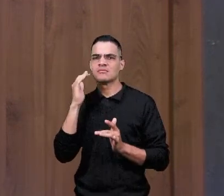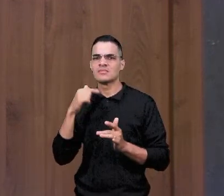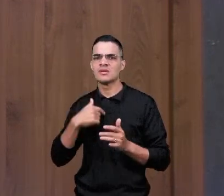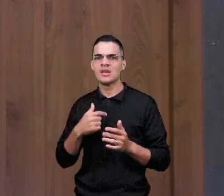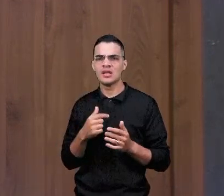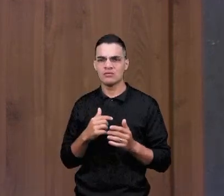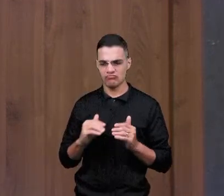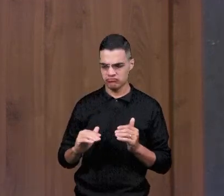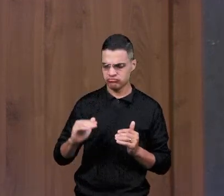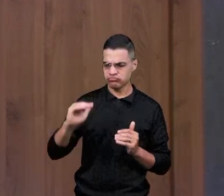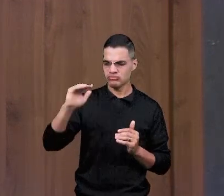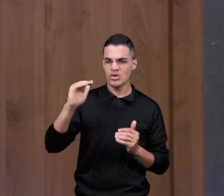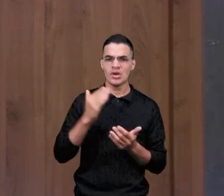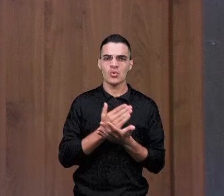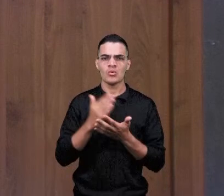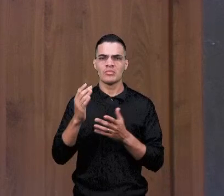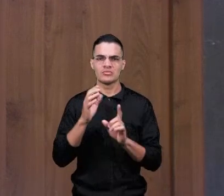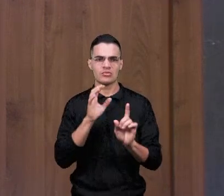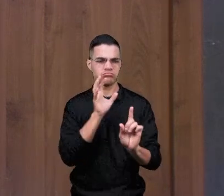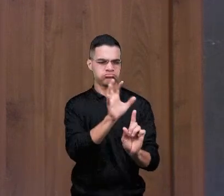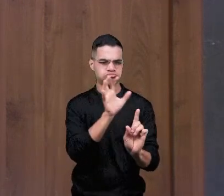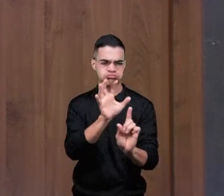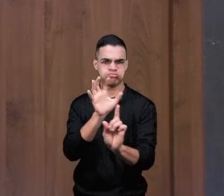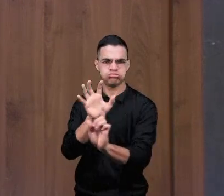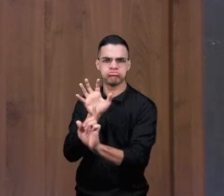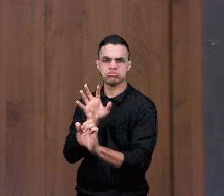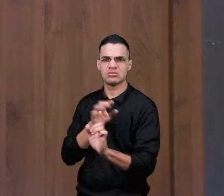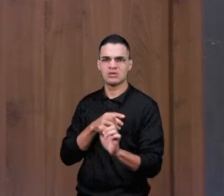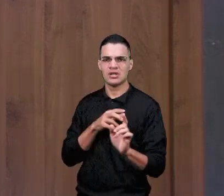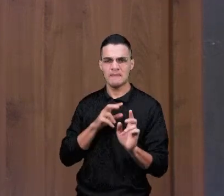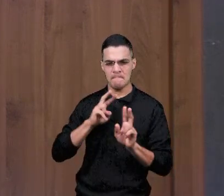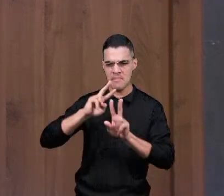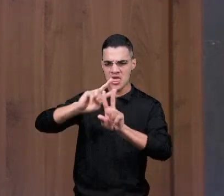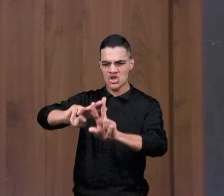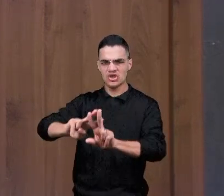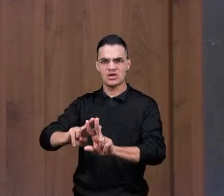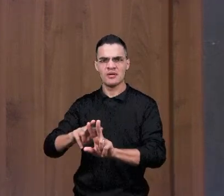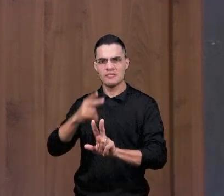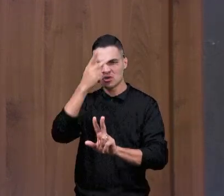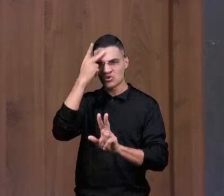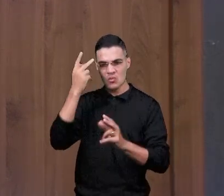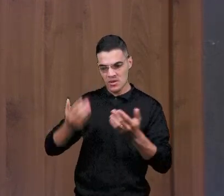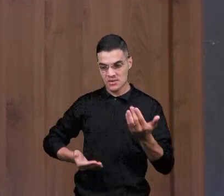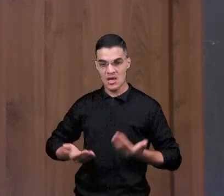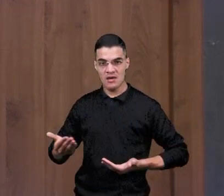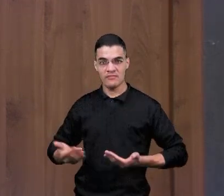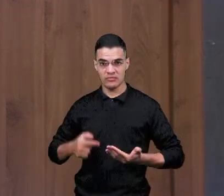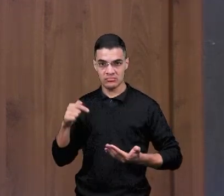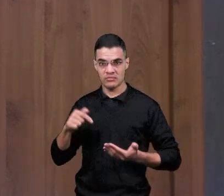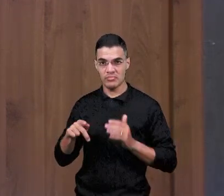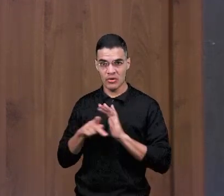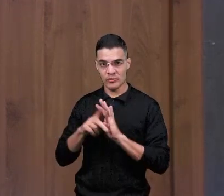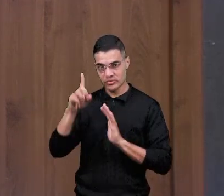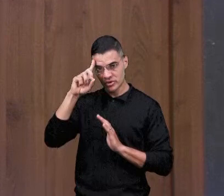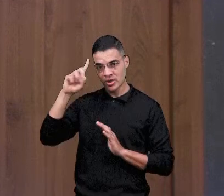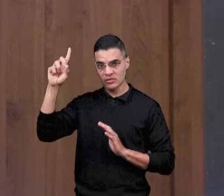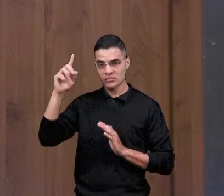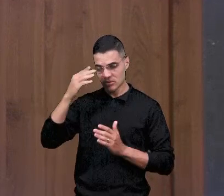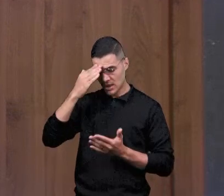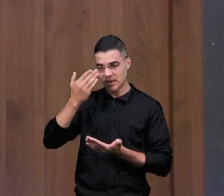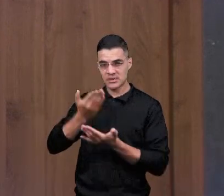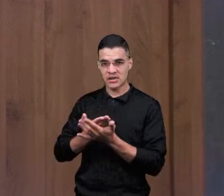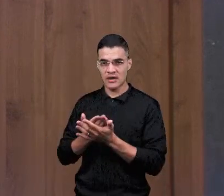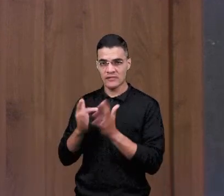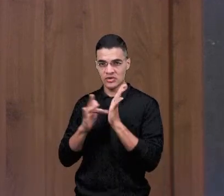certaine fois, Paul, il a commencé à persécuter les chrétiens, ceux qui servaient le Seigneur, qui croyaient que Jésus était vivant. Mais dans un